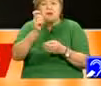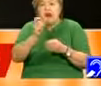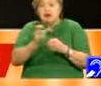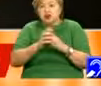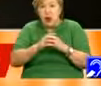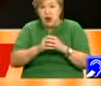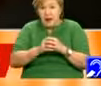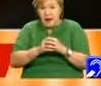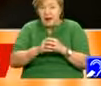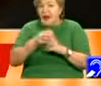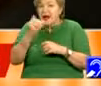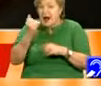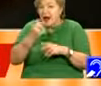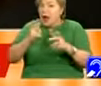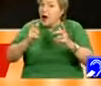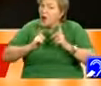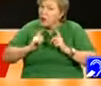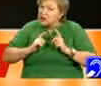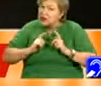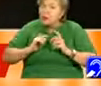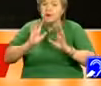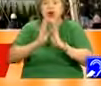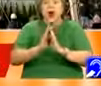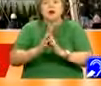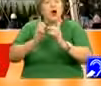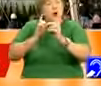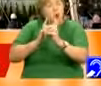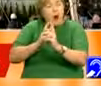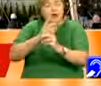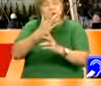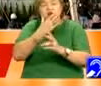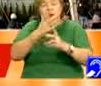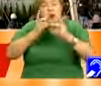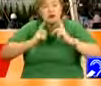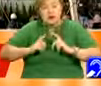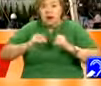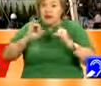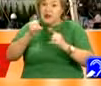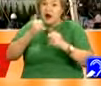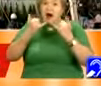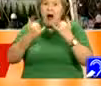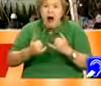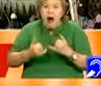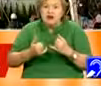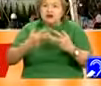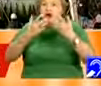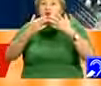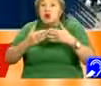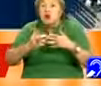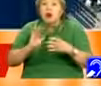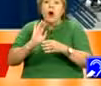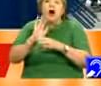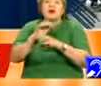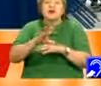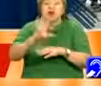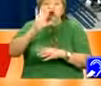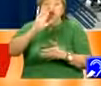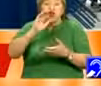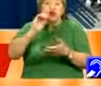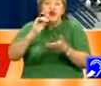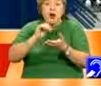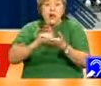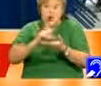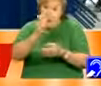oameni care așteptau simultan la rând, însă astăzi numărul lor a depășit 5.000